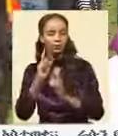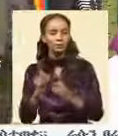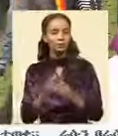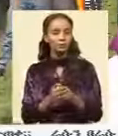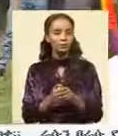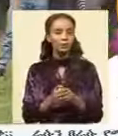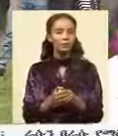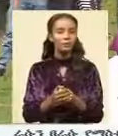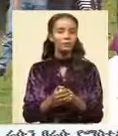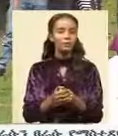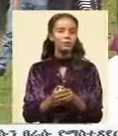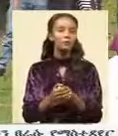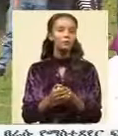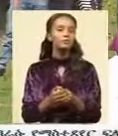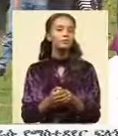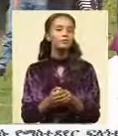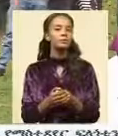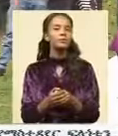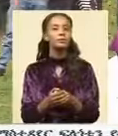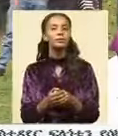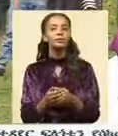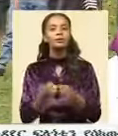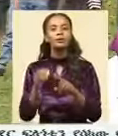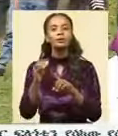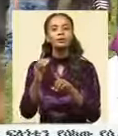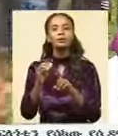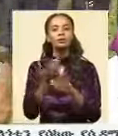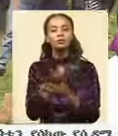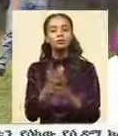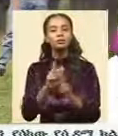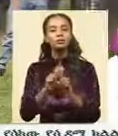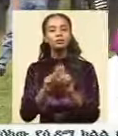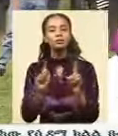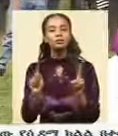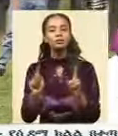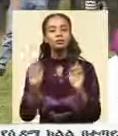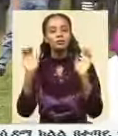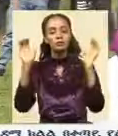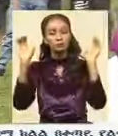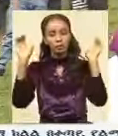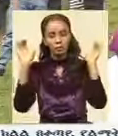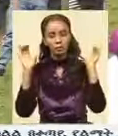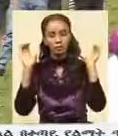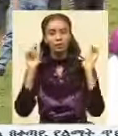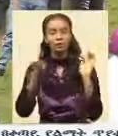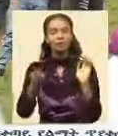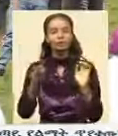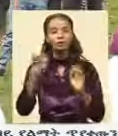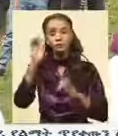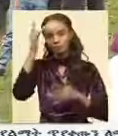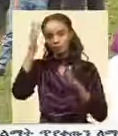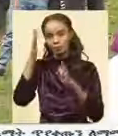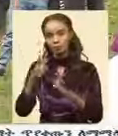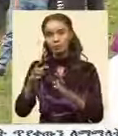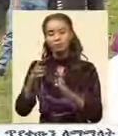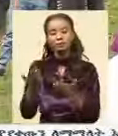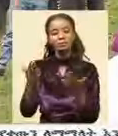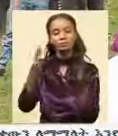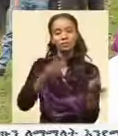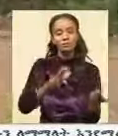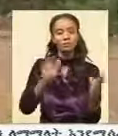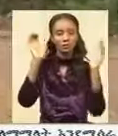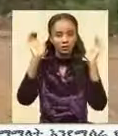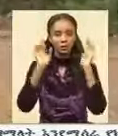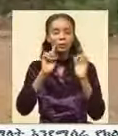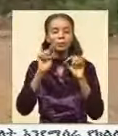ቢድን ሞት የእግዚአብሔር ጉዳይ ነው። ሊሞት ይችላል፣ ሊድን ይችላል። ነገር ግን ተሸክመን ከዚህ በሽተኛ ወትን ከዛ አስከሬኑ ስንሸክመ ነው